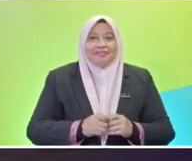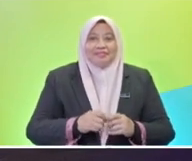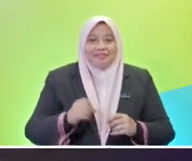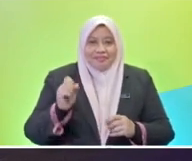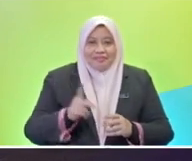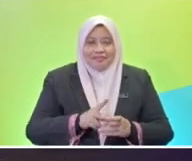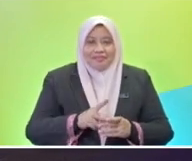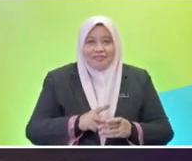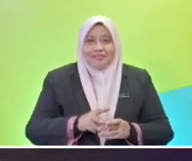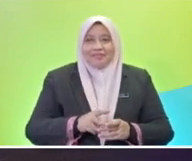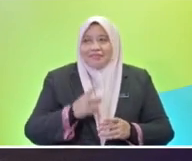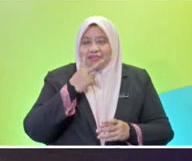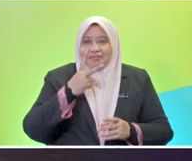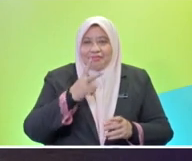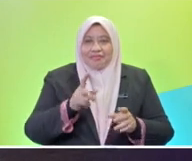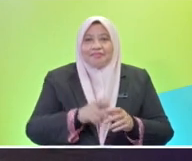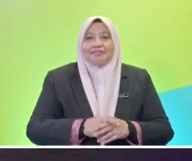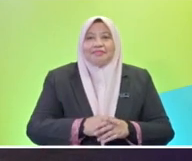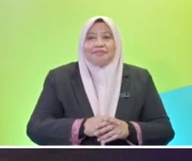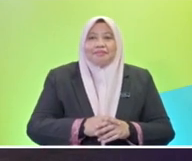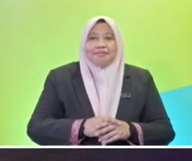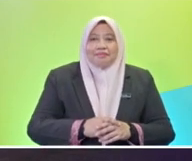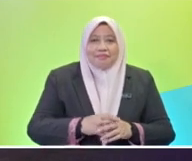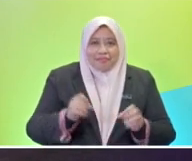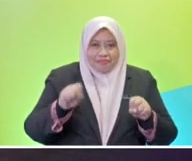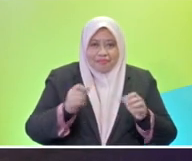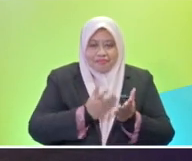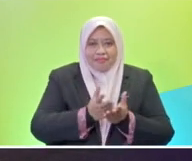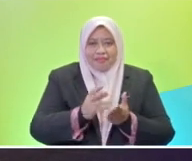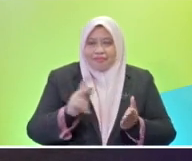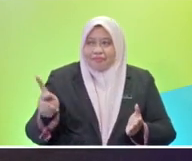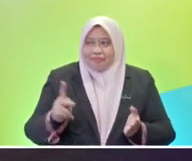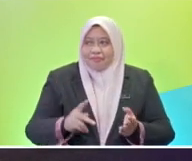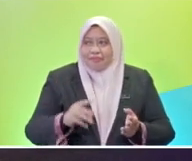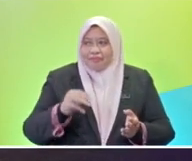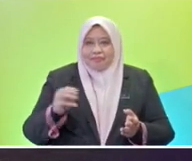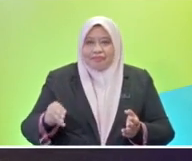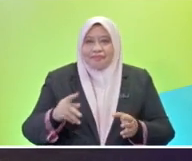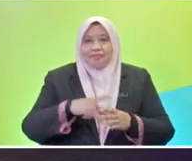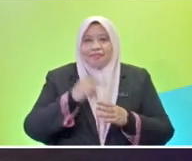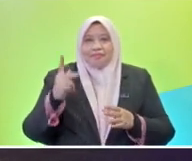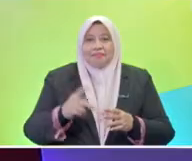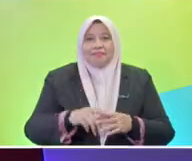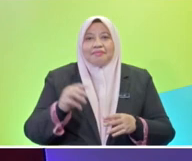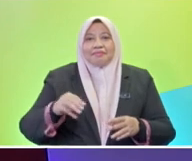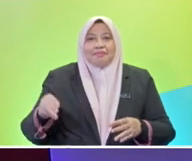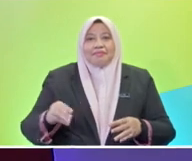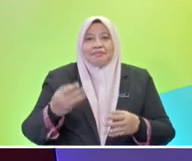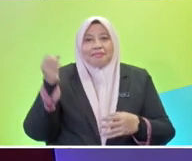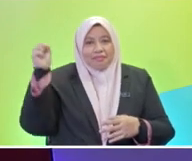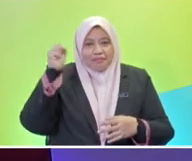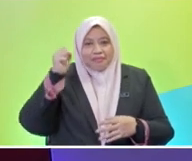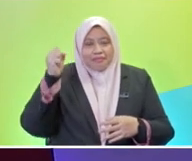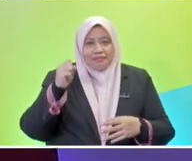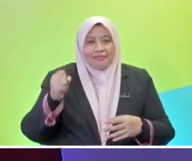Okey, kita tengok slide dia, cikgu. Okey, kita teruskan. Adakah kita teruskan? Boleh. Okey, murid di luar sana, cikgu harap semua pun dalam keadaan sentiasa rukun dan